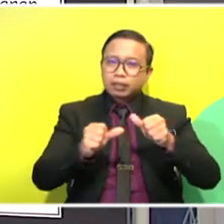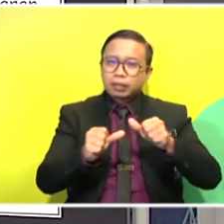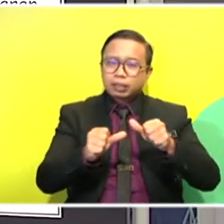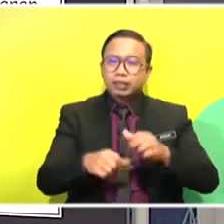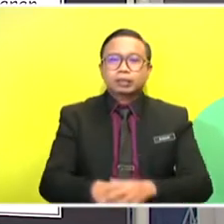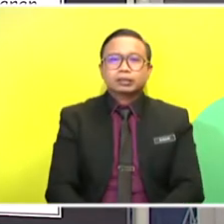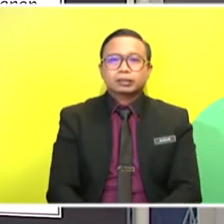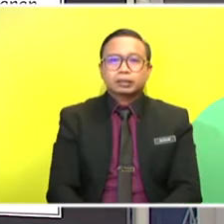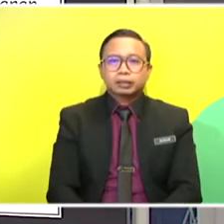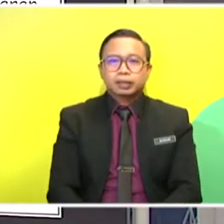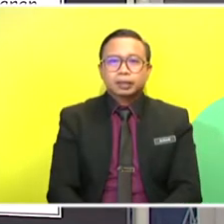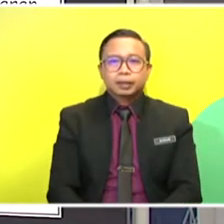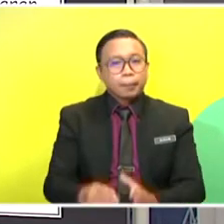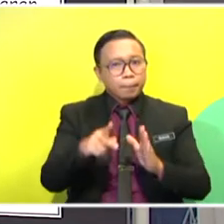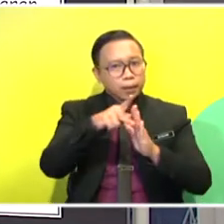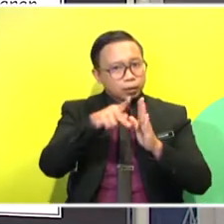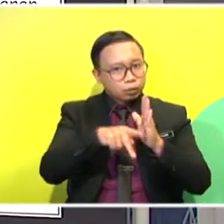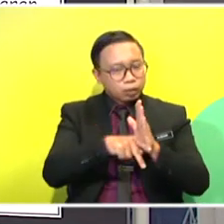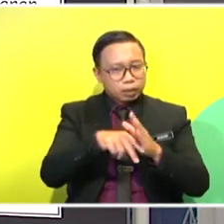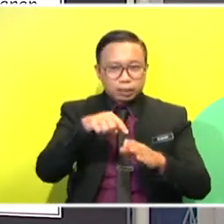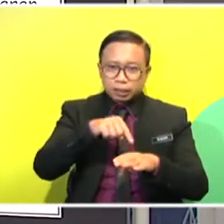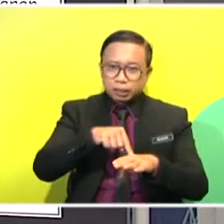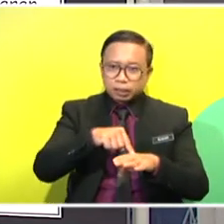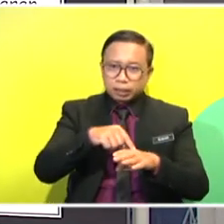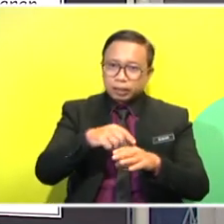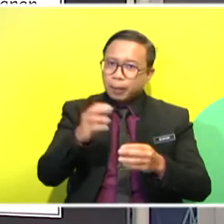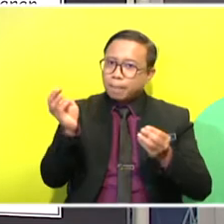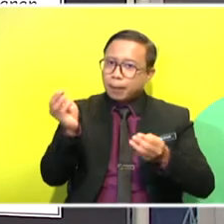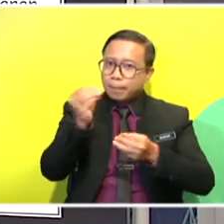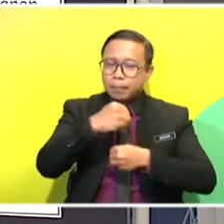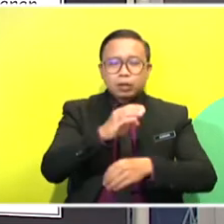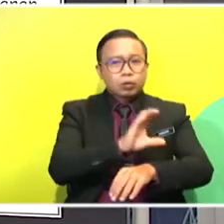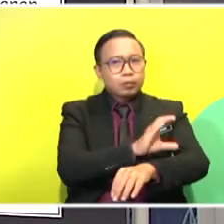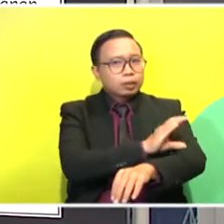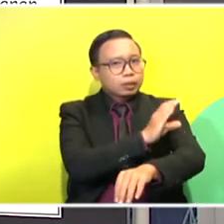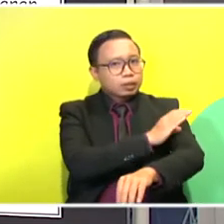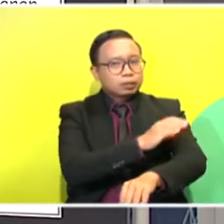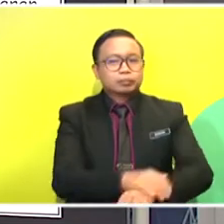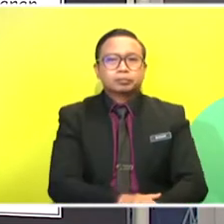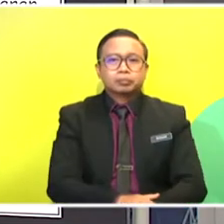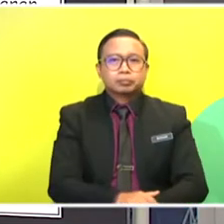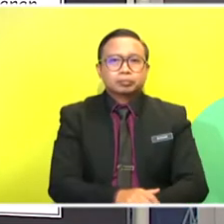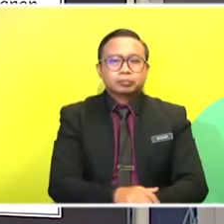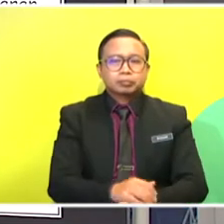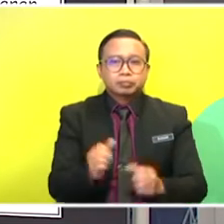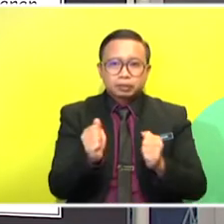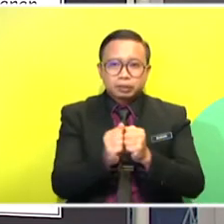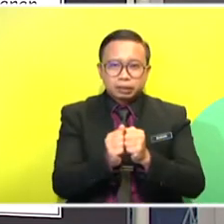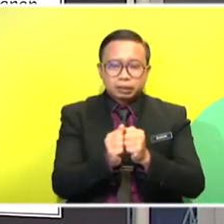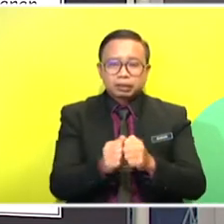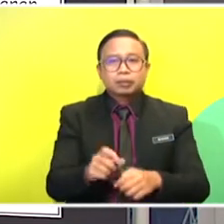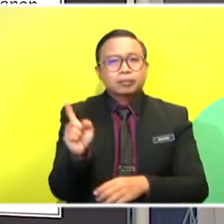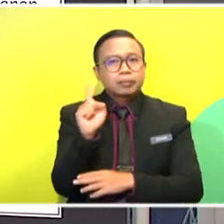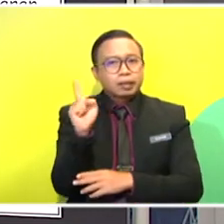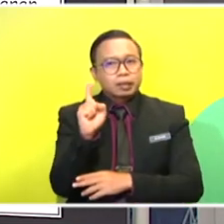antara peraturan-peraturan di makmal komputer ya, cikgu. Ya, betul. Ini berkaitanlah dengan situasi kita pada awal tadi di